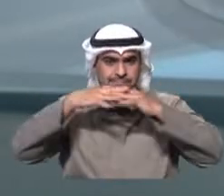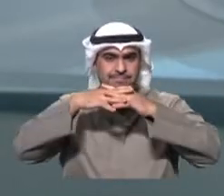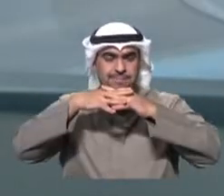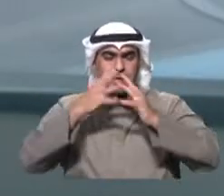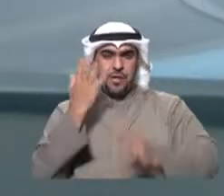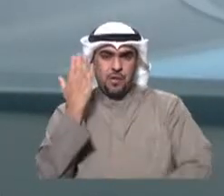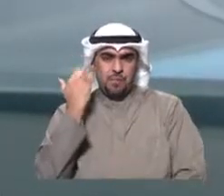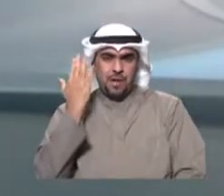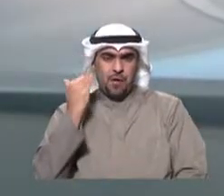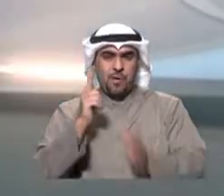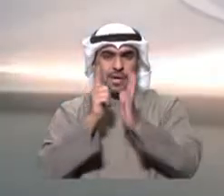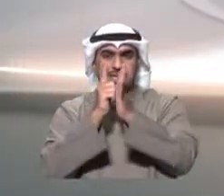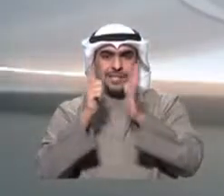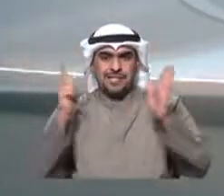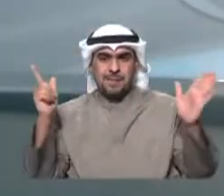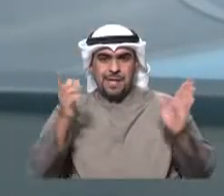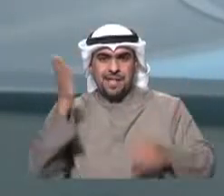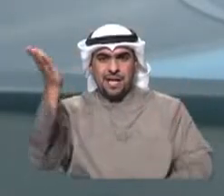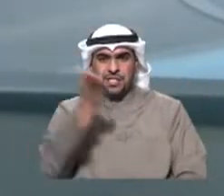يونيو عام